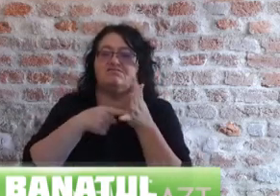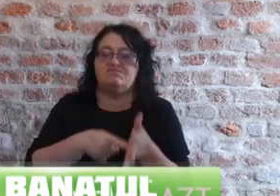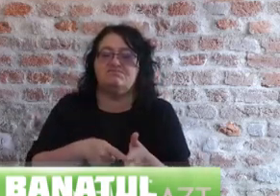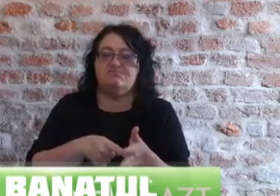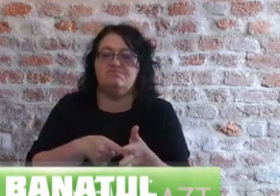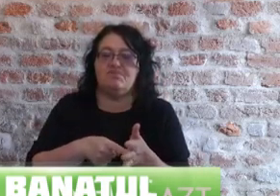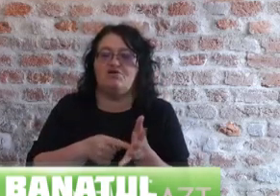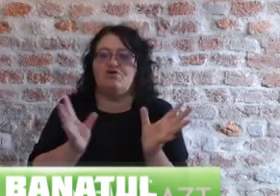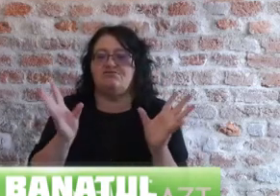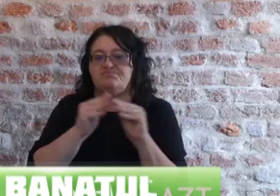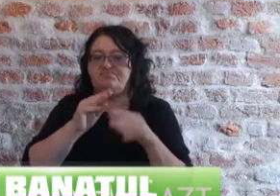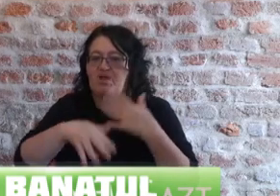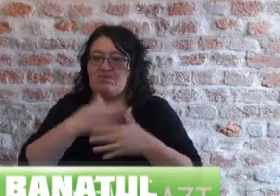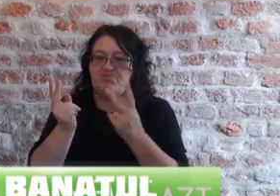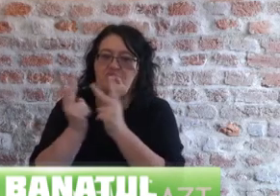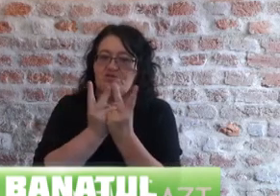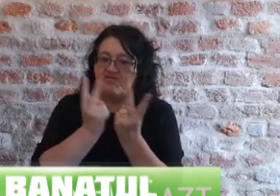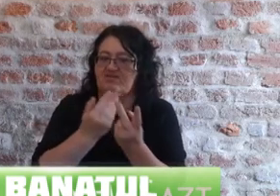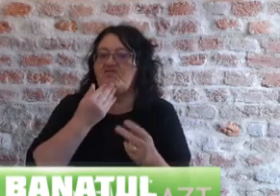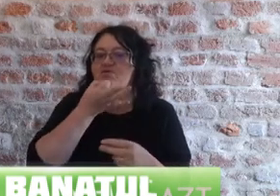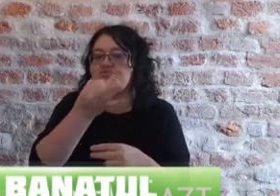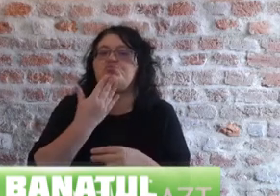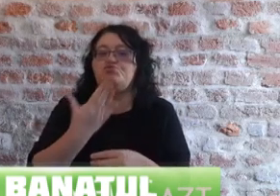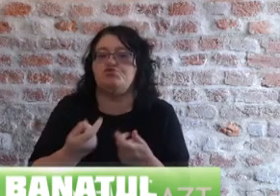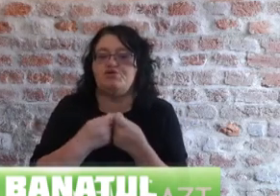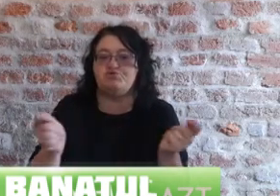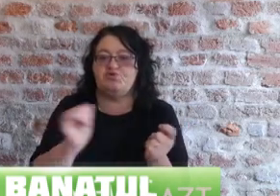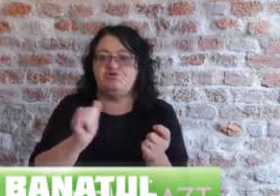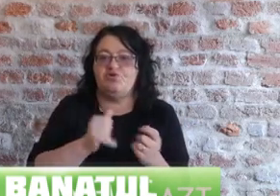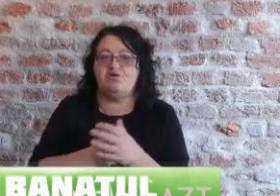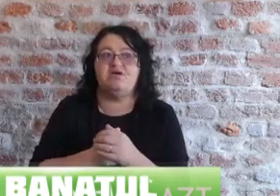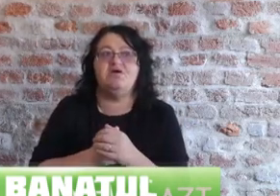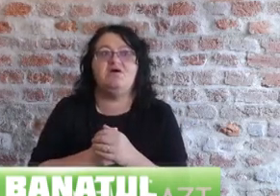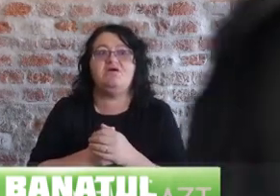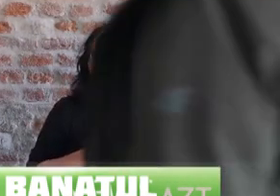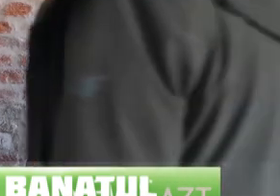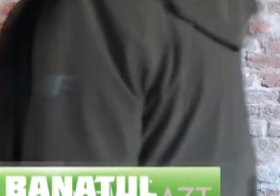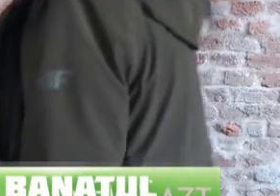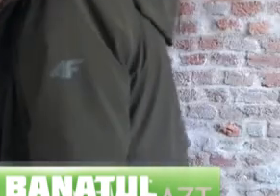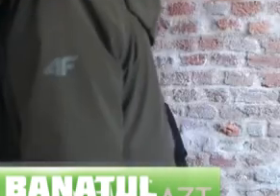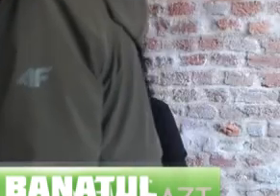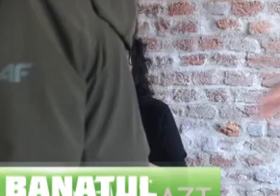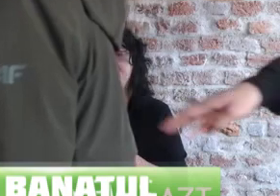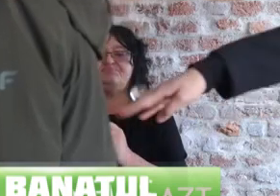acest mix potrivit. Vreau doar să mulțumesc tuturor celor care au muncit la acest